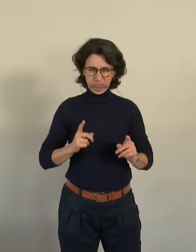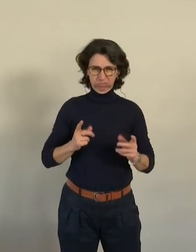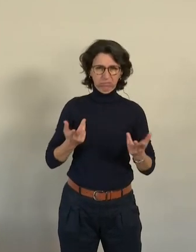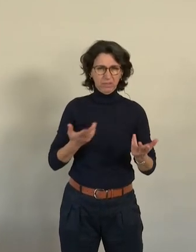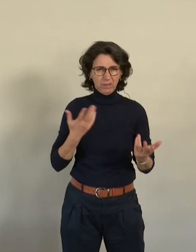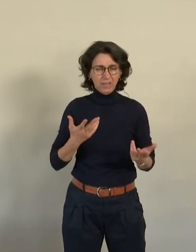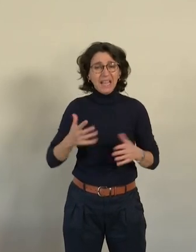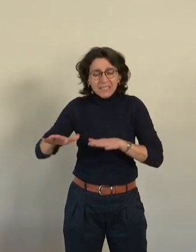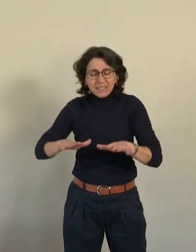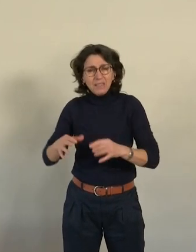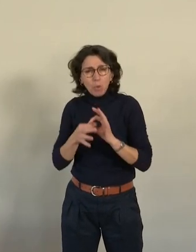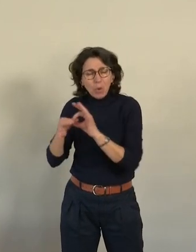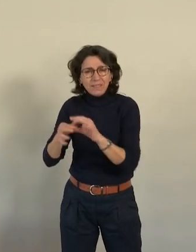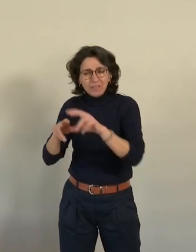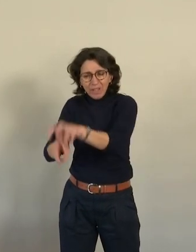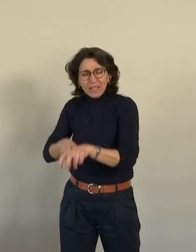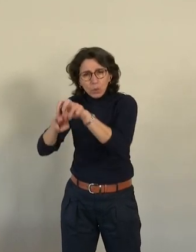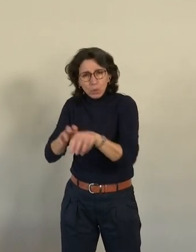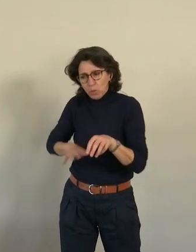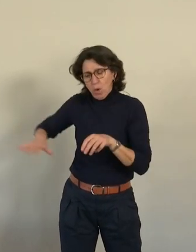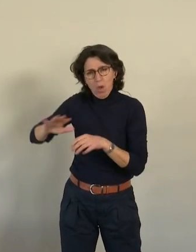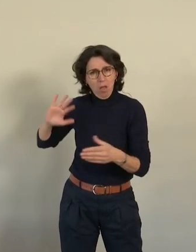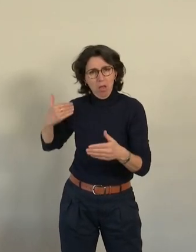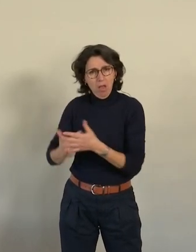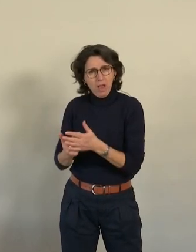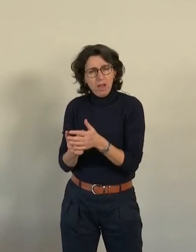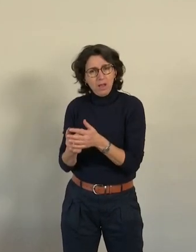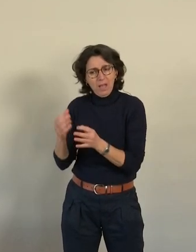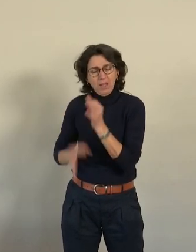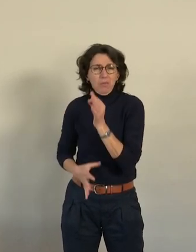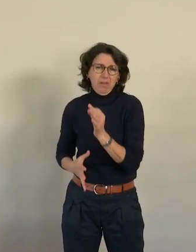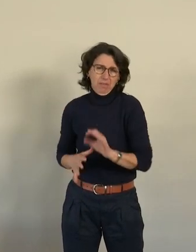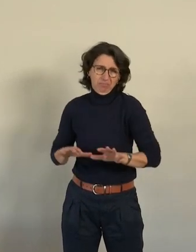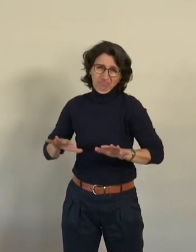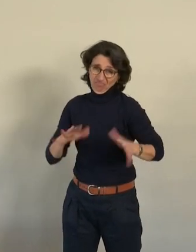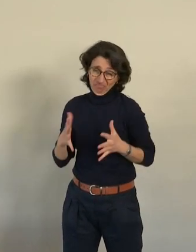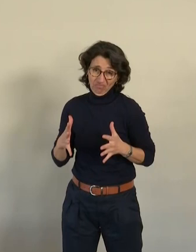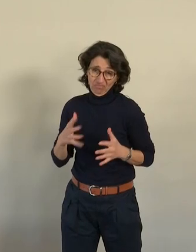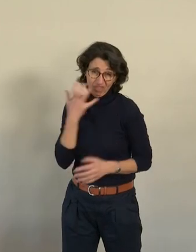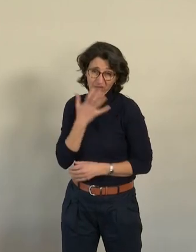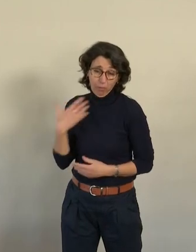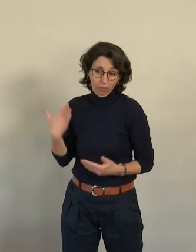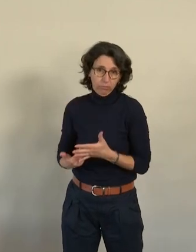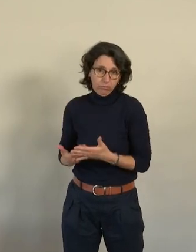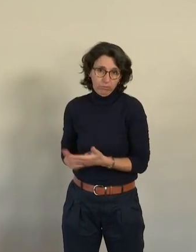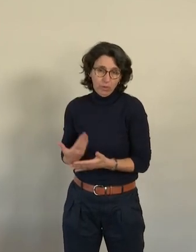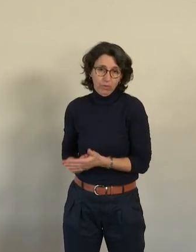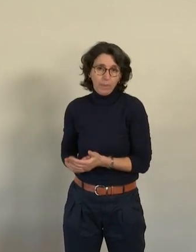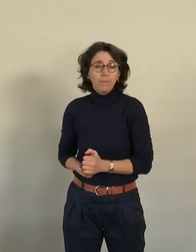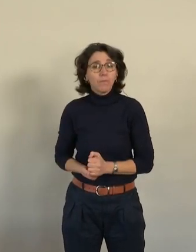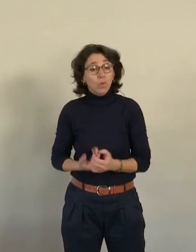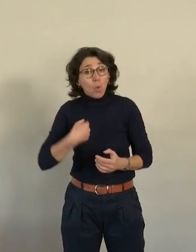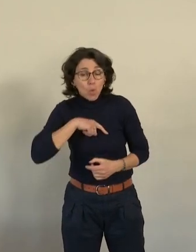d'agriculture administré ont produit des résultats catastrophiques alors de notre côté au contraire nous voulons rendre